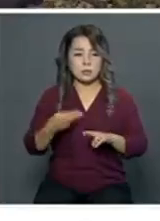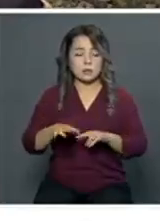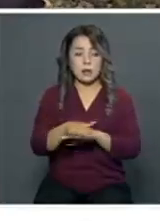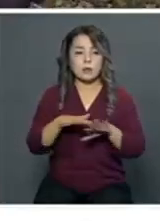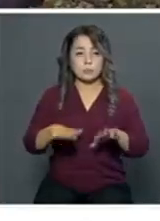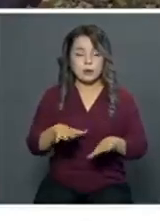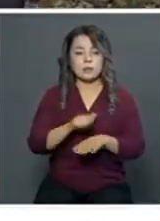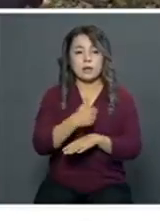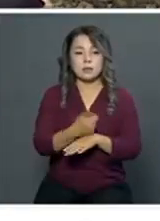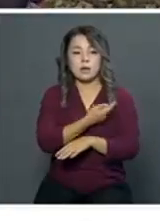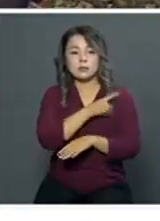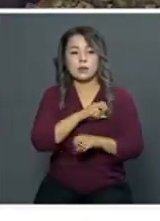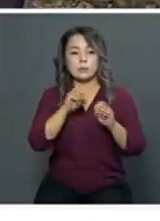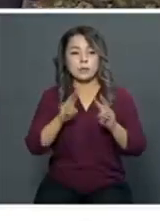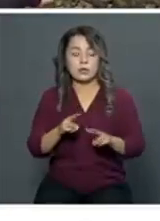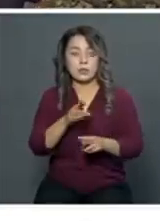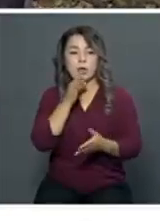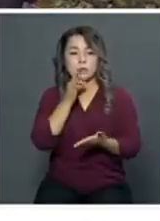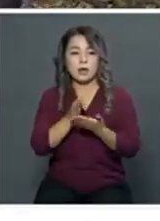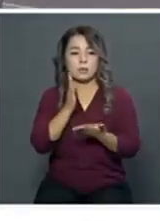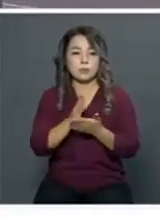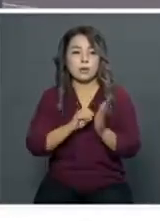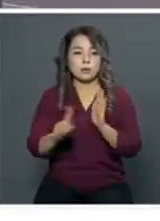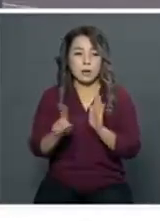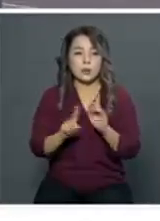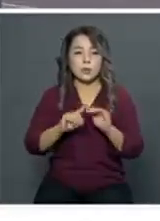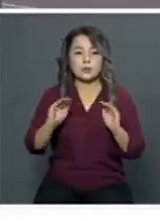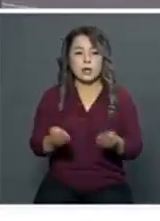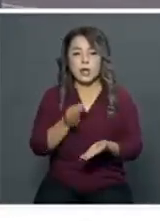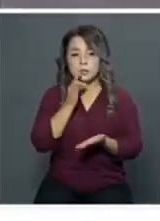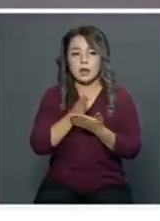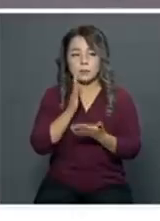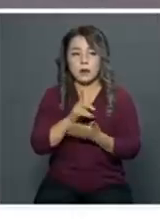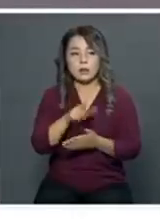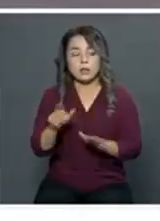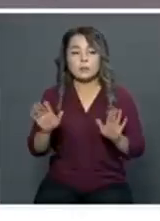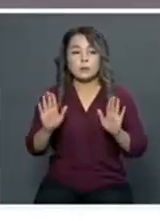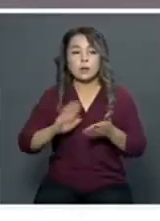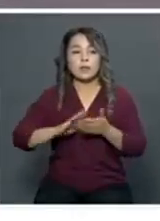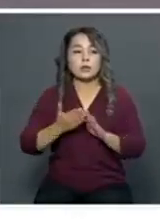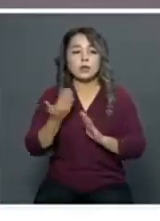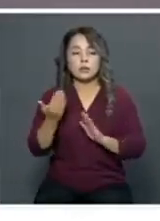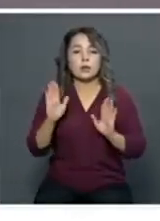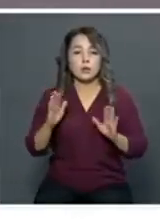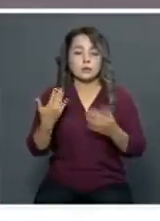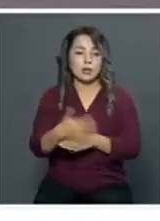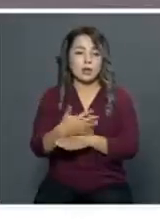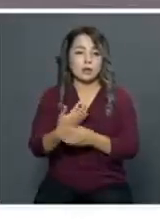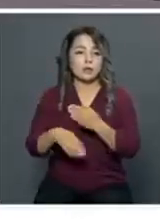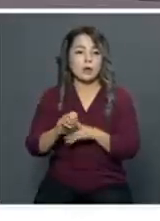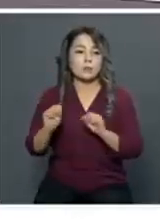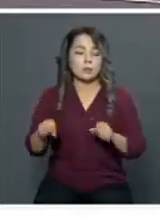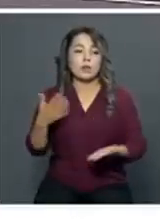басты санитария дәрігерінің қаулысына сәйкес тұрғындардың жүріп тұруы да шектеледі. Азаматтарға тек мынадай жағдайда ғана далаға шығуға